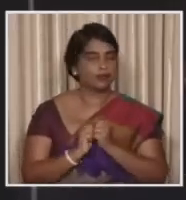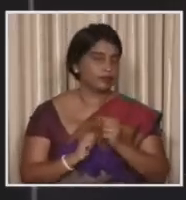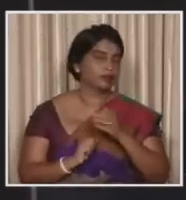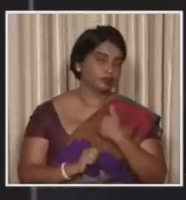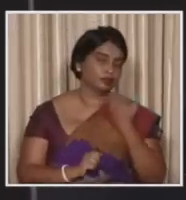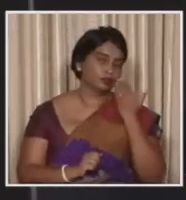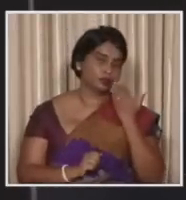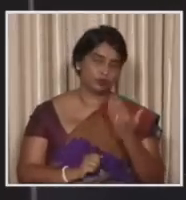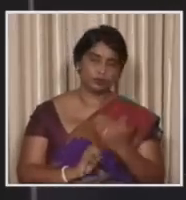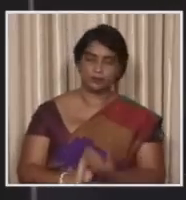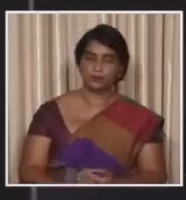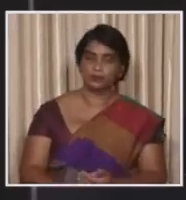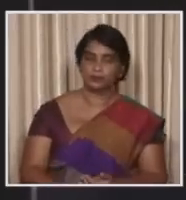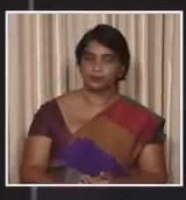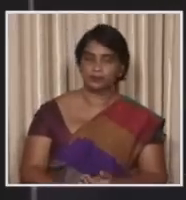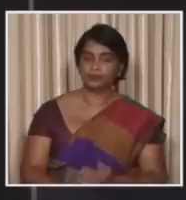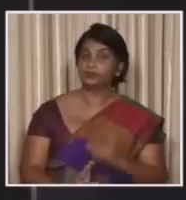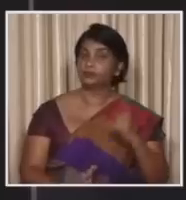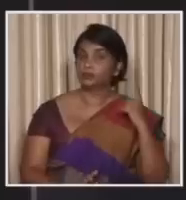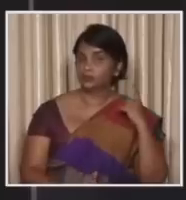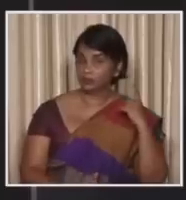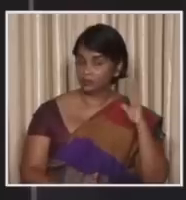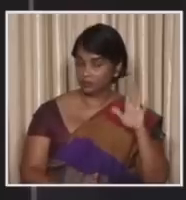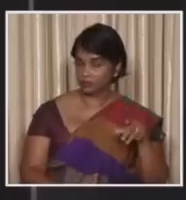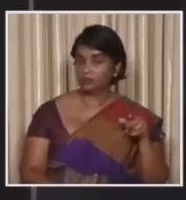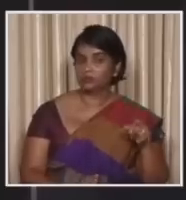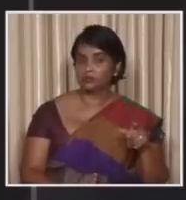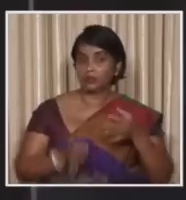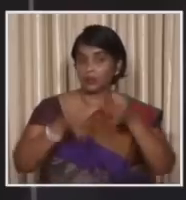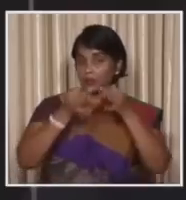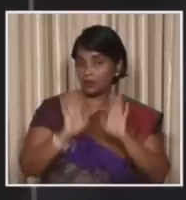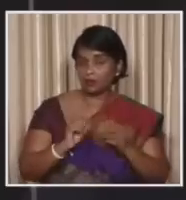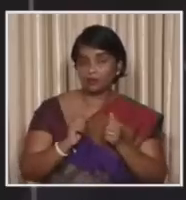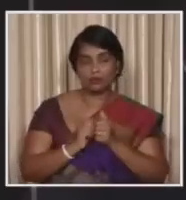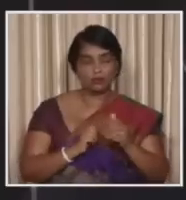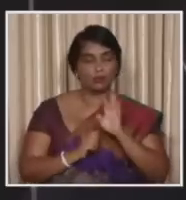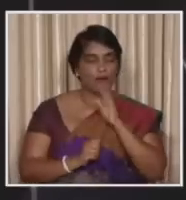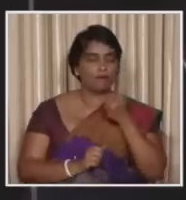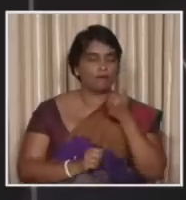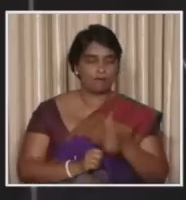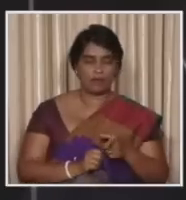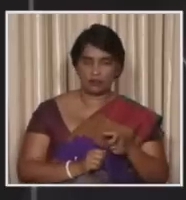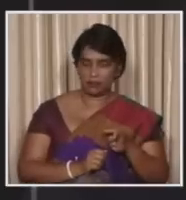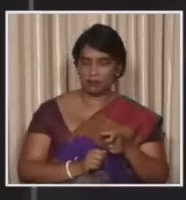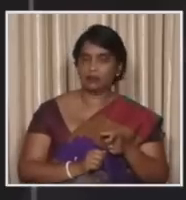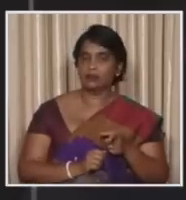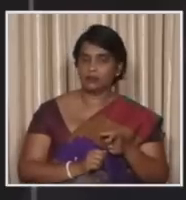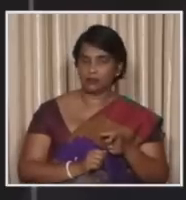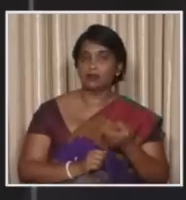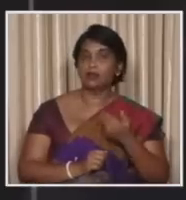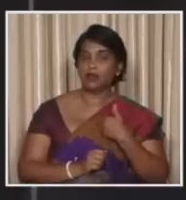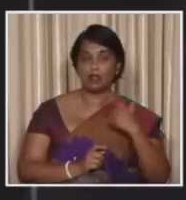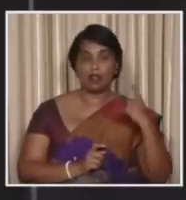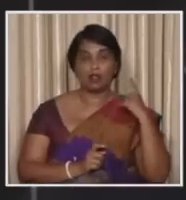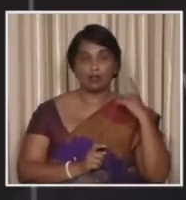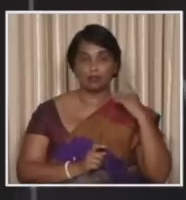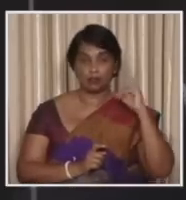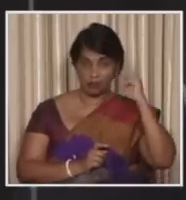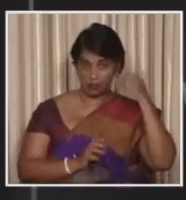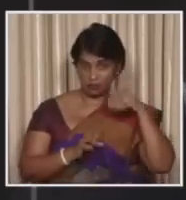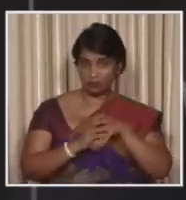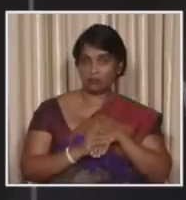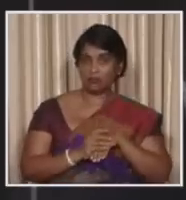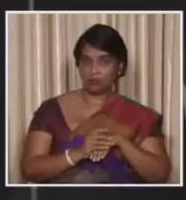මම දකින්නේ. හමුදාවල ප්‍රමිතිය පවත්වාගෙන යාම ඉතා අවශ්‍යයි. මම හමුදාපති කාලේ